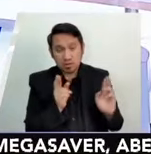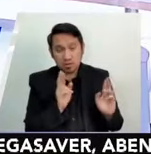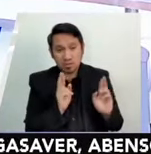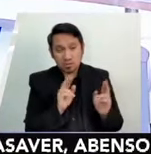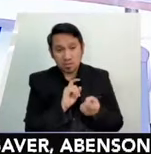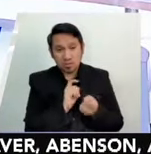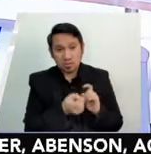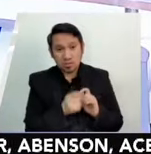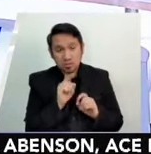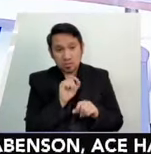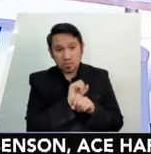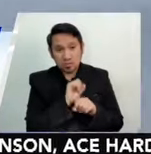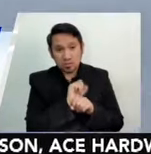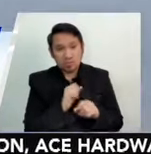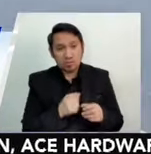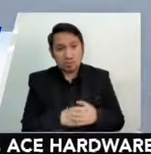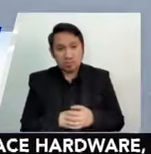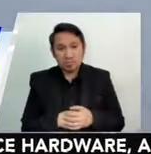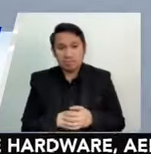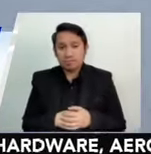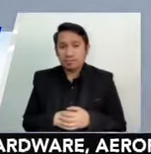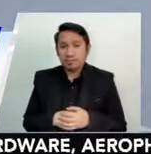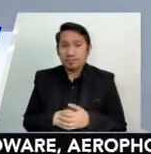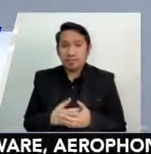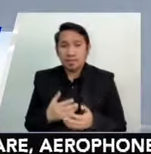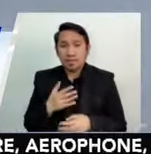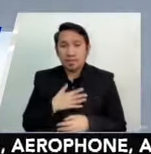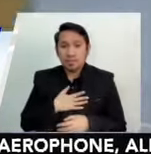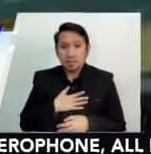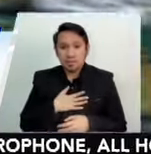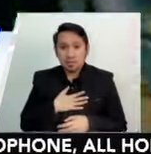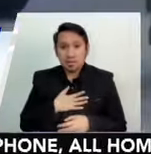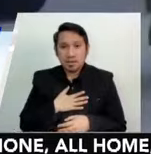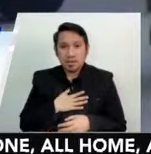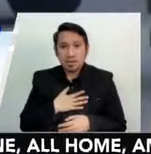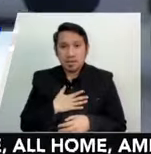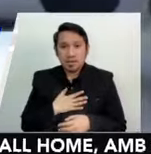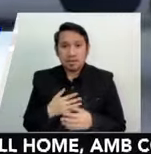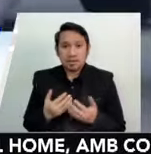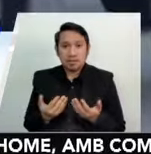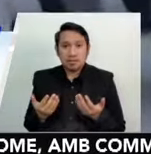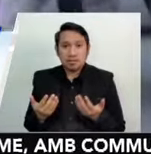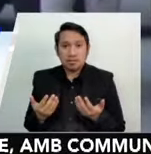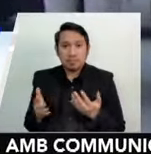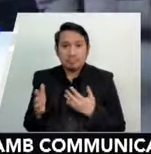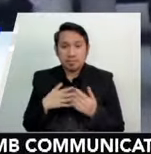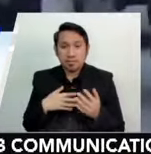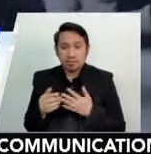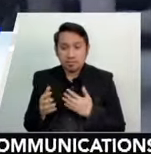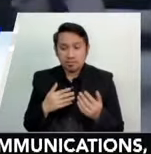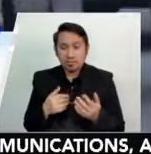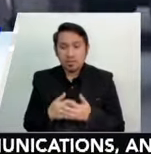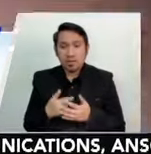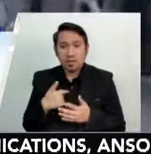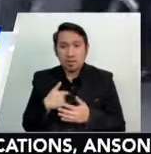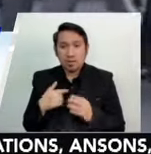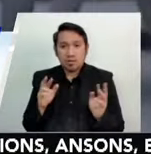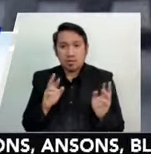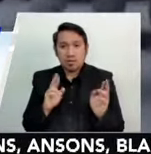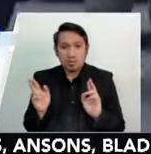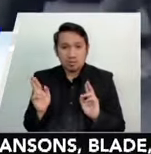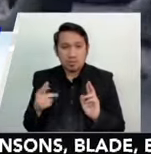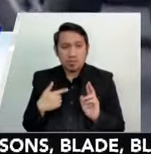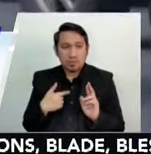Sa atin po ay handa tayo sa kahit saan At tahanda rin tayo na ipaglaban natin yung